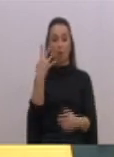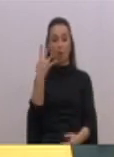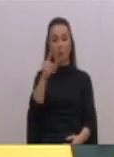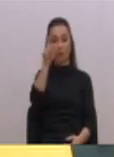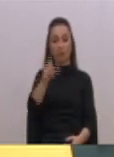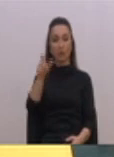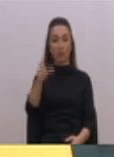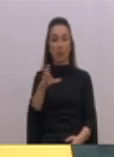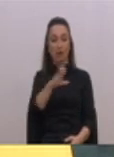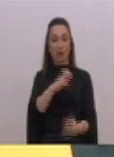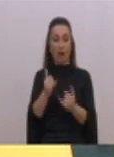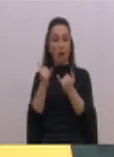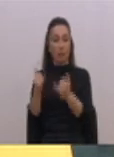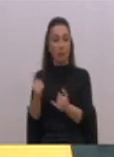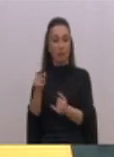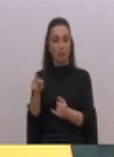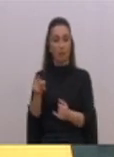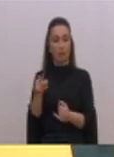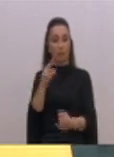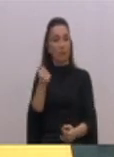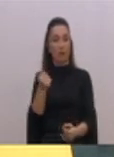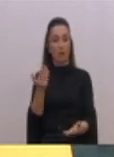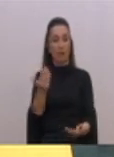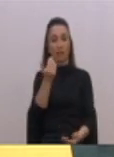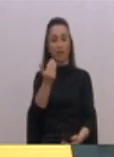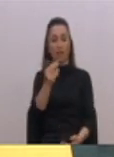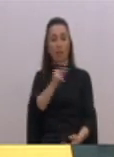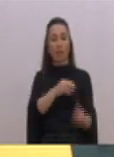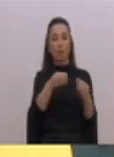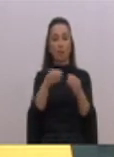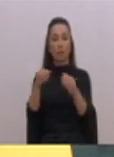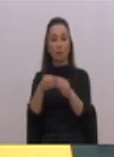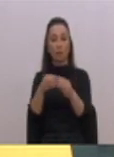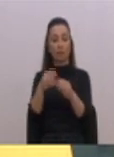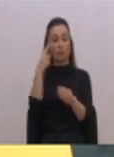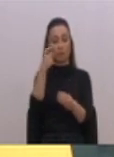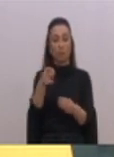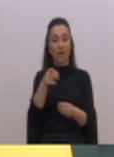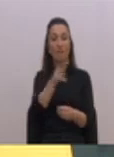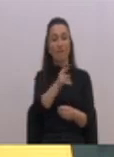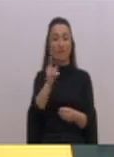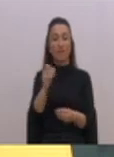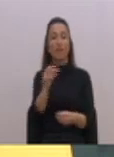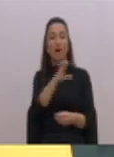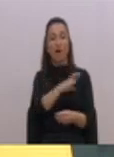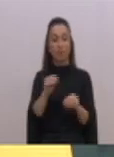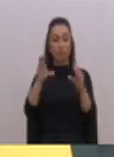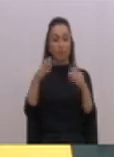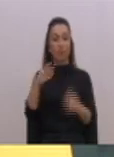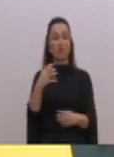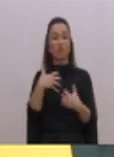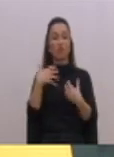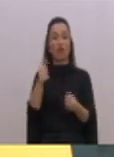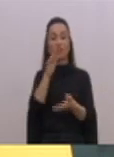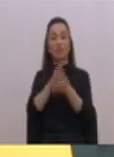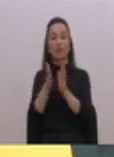ადამიანის გასამდიდრებლად და თქვენი თანაგუნდელების მოიკითხეთ, სხვათა შორის, ვინც გამდიდრდნენ იმ ჯანდაცვის